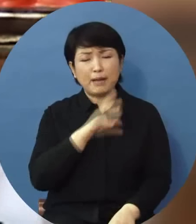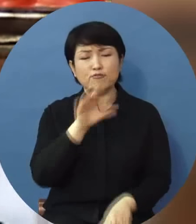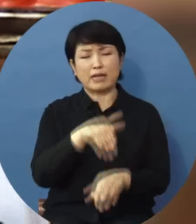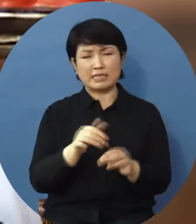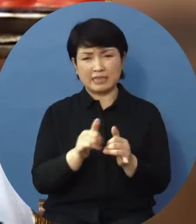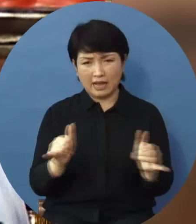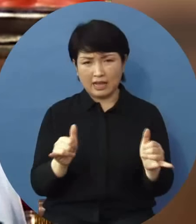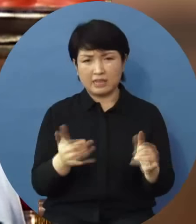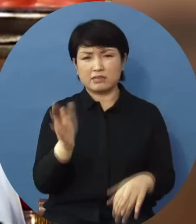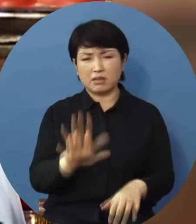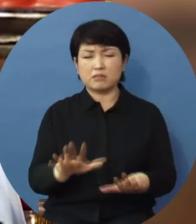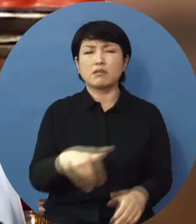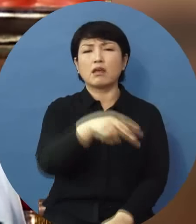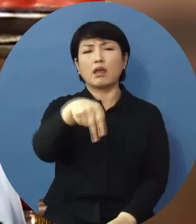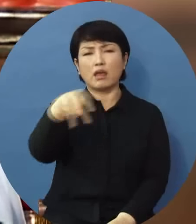헤매고 있단